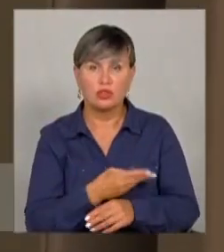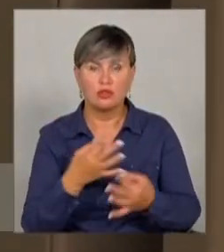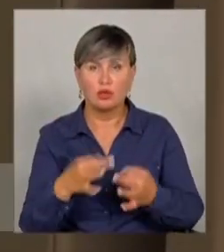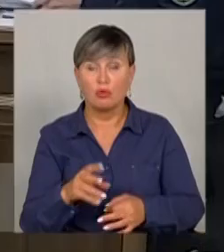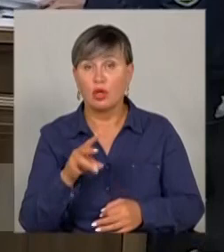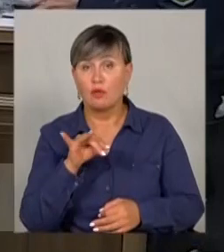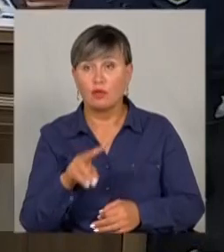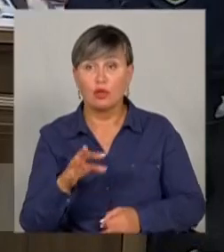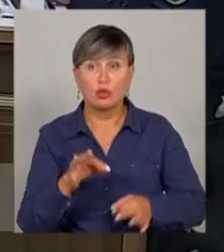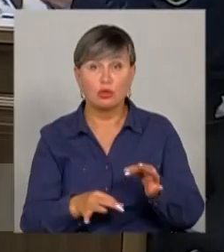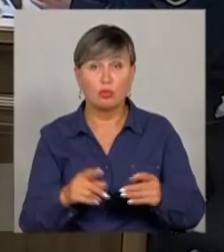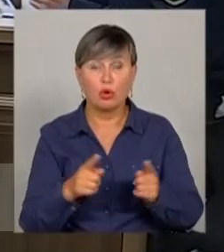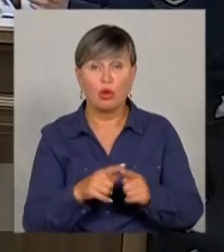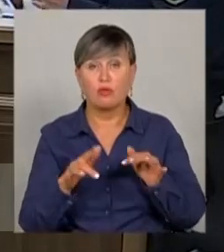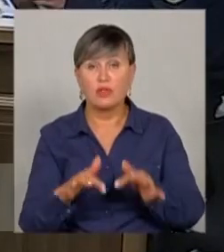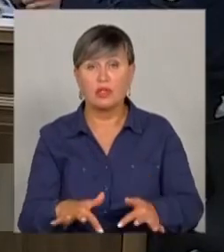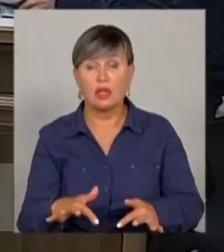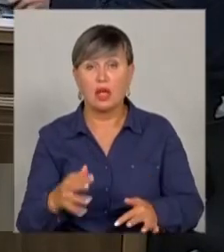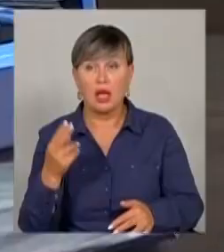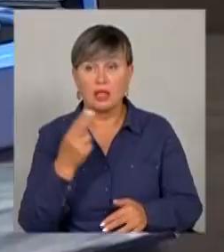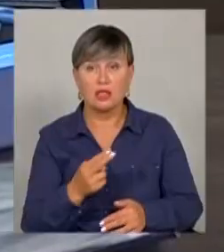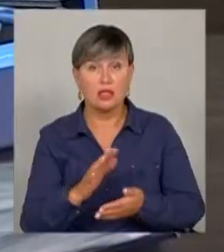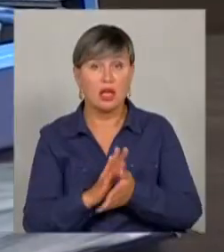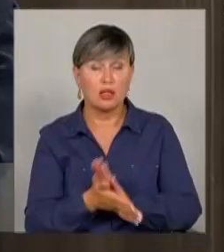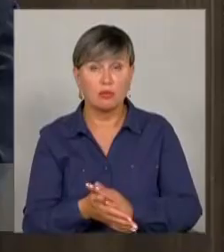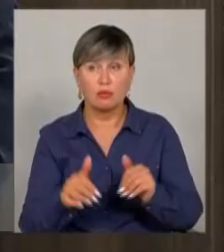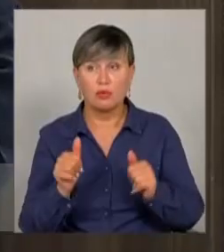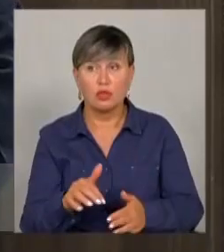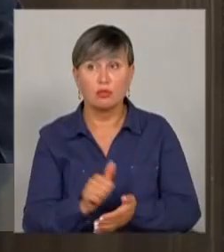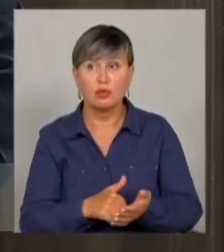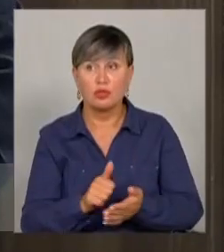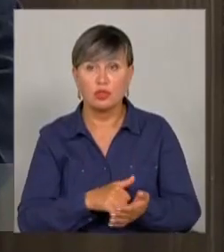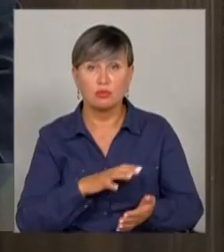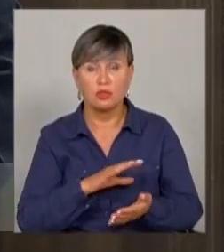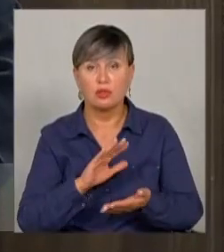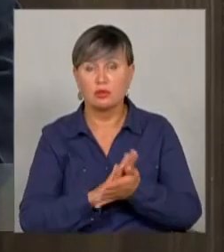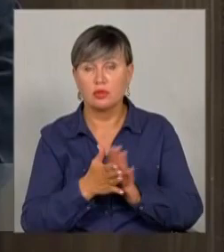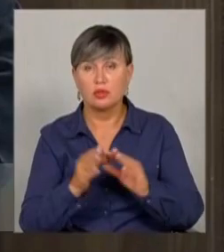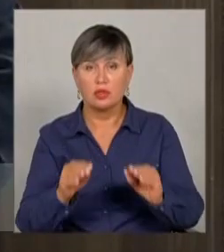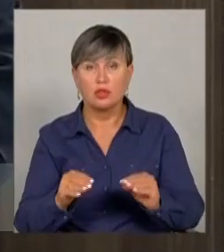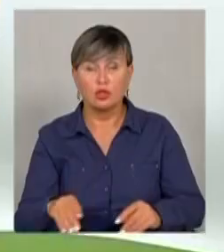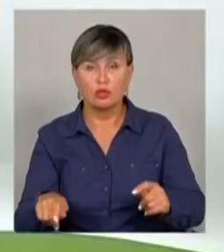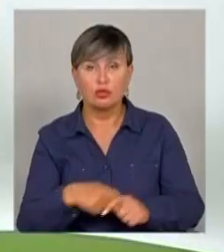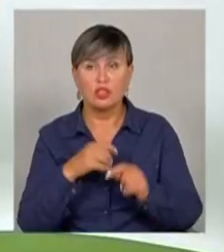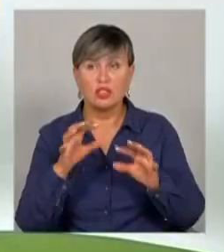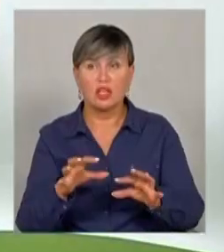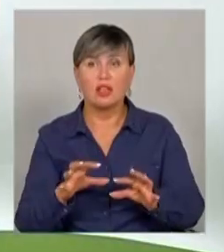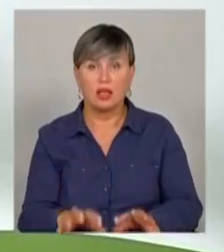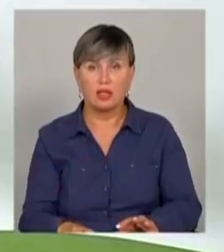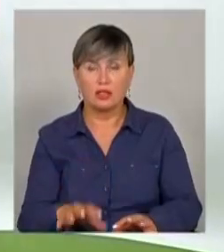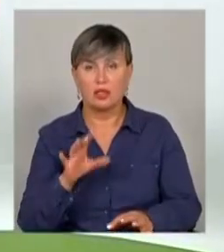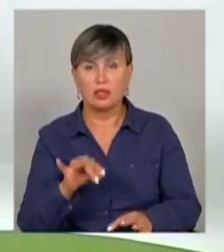в июле суд по уголовным делам Астаны отменил приговор. Причиной стало составление приговора с нарушениями законодательства